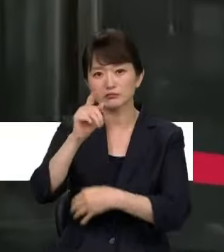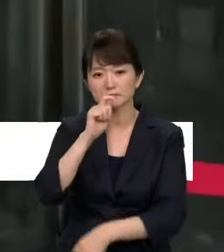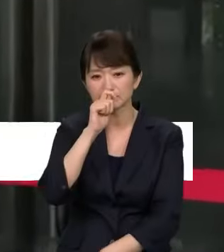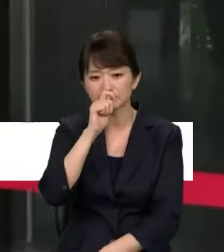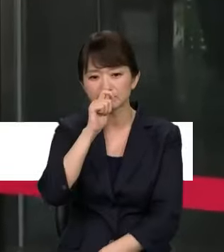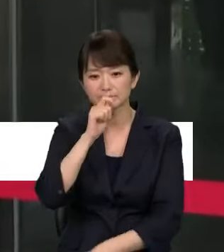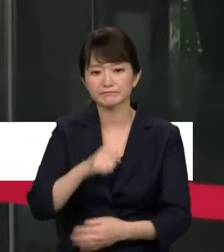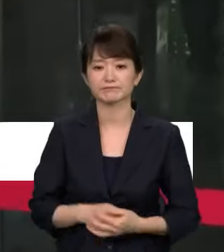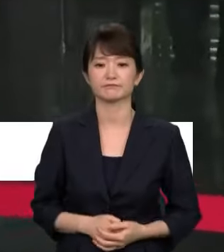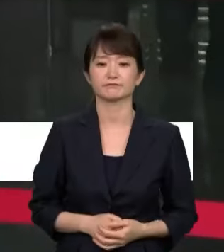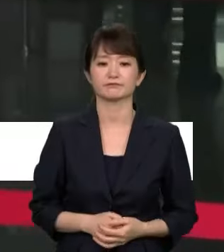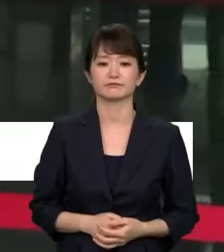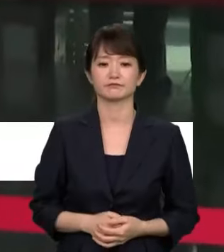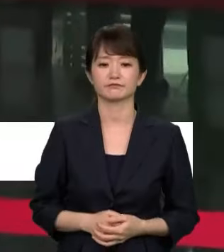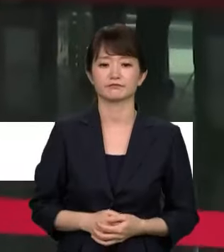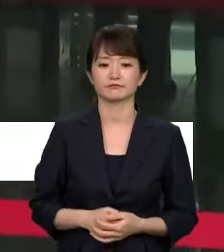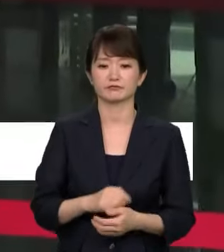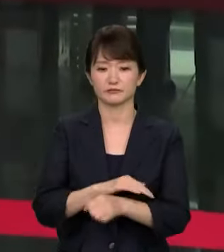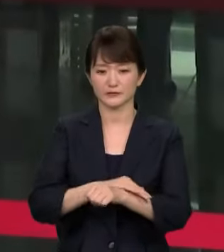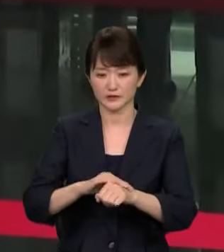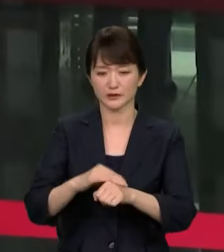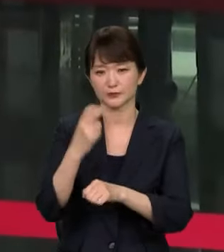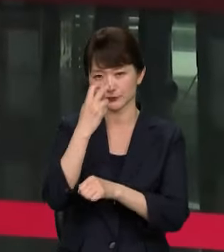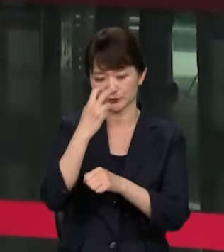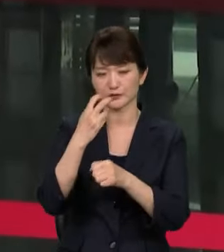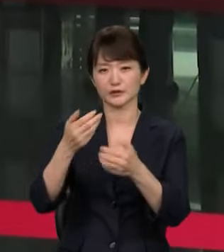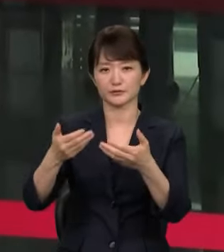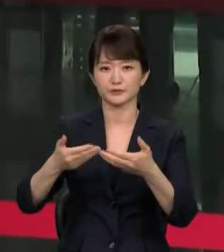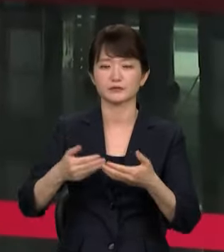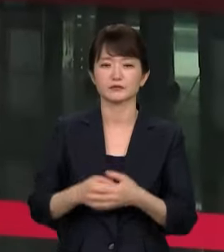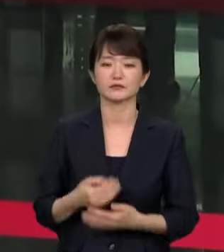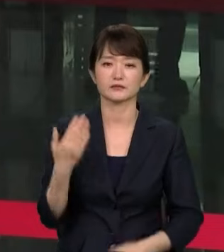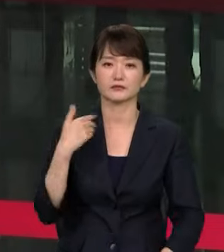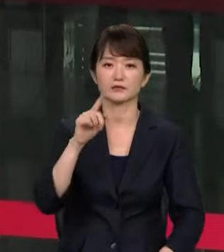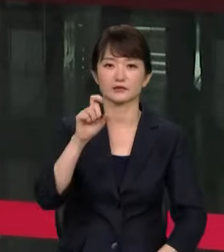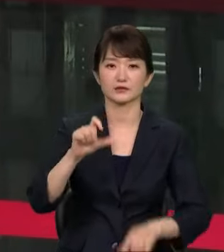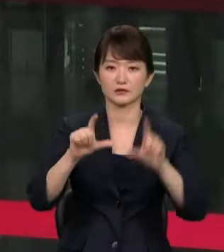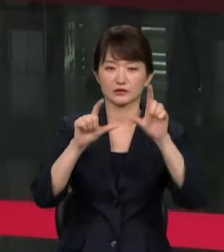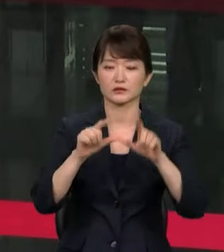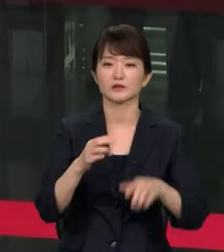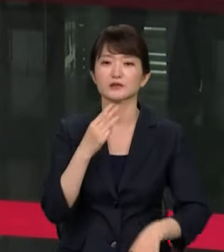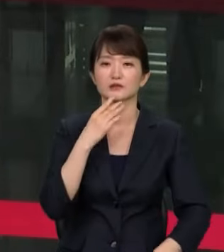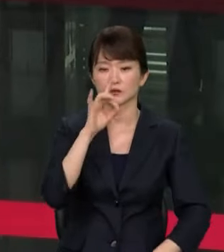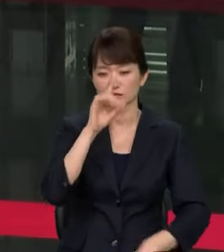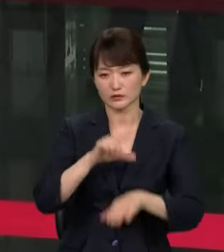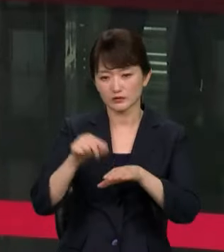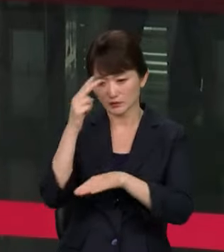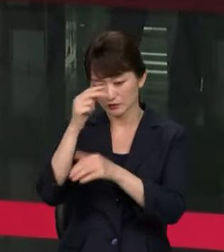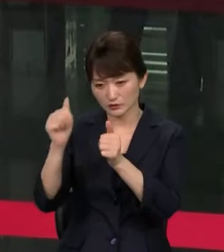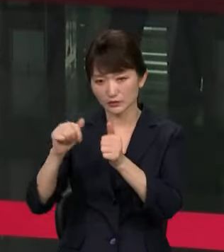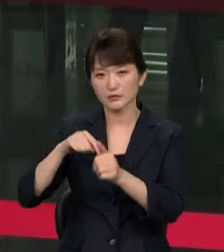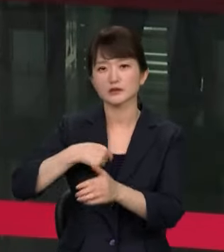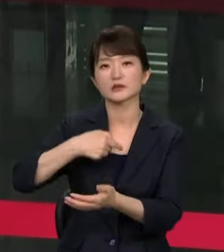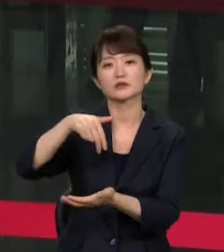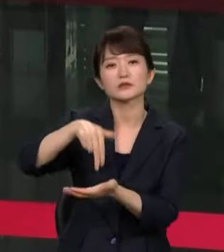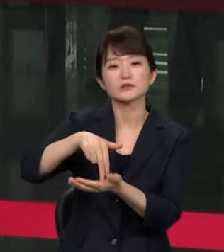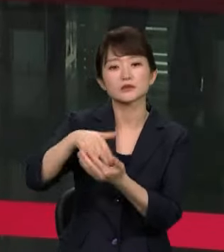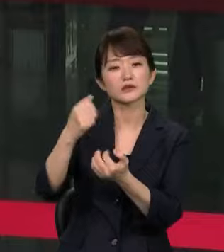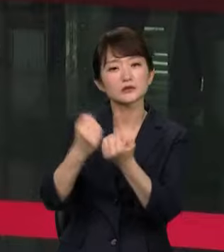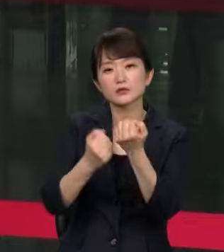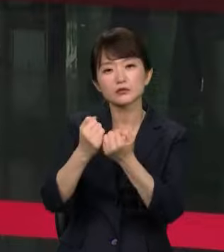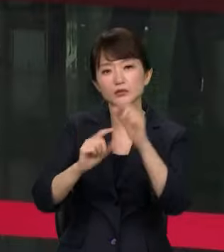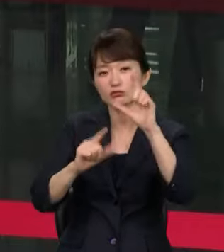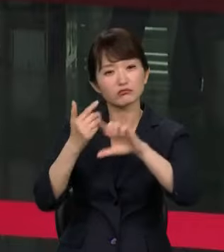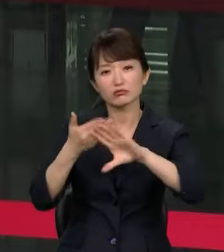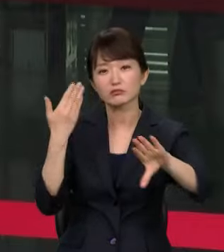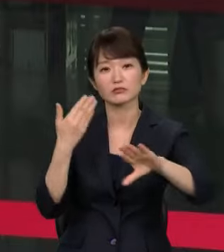예 성실이습니다 지난 15일 서울중앙지검 청에서을 한